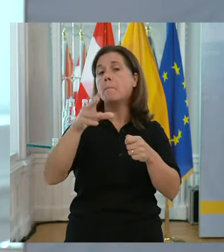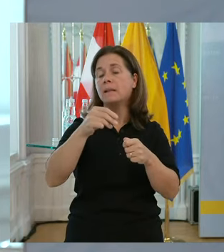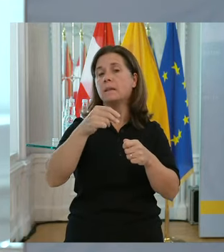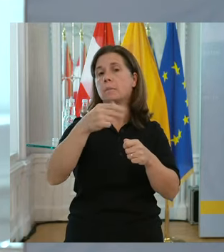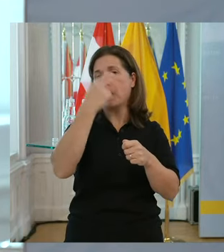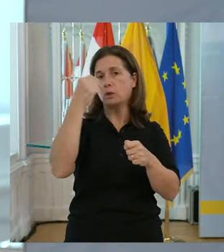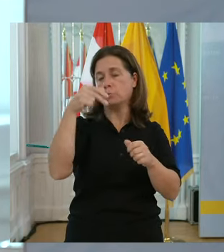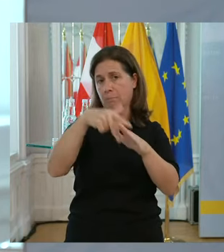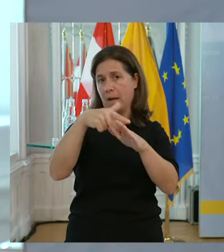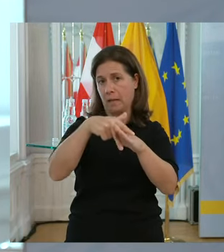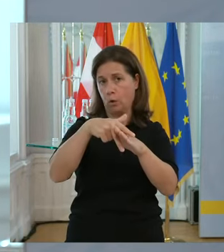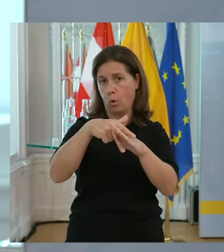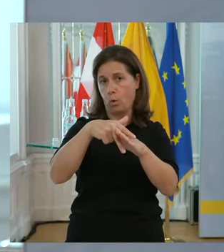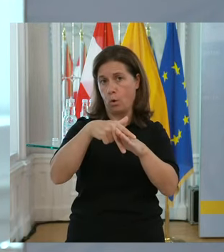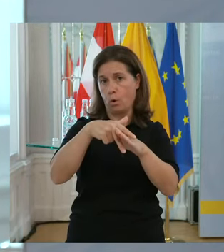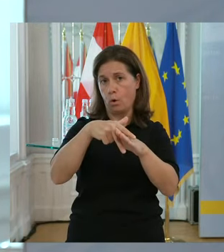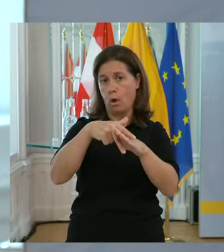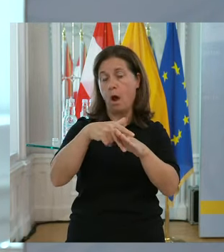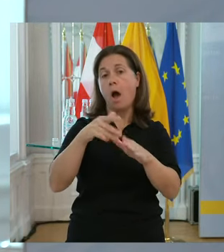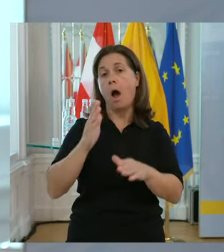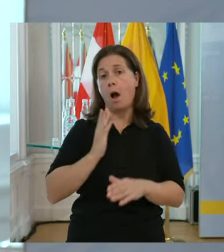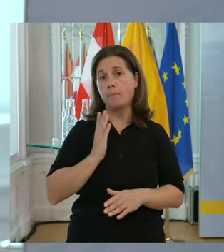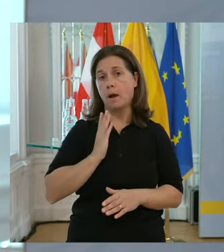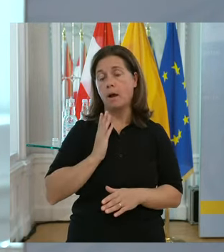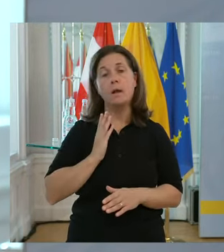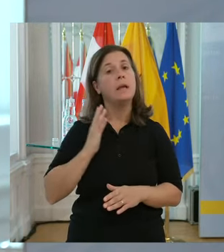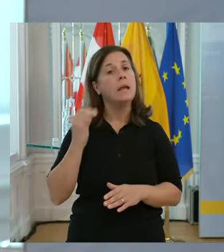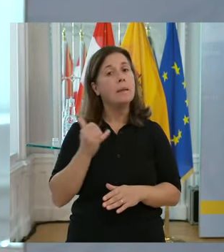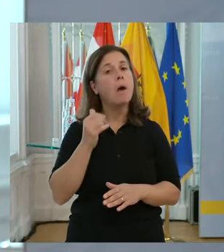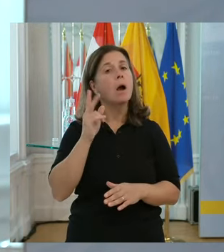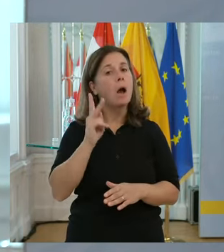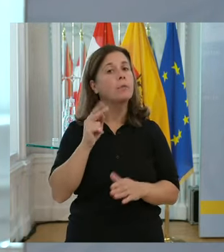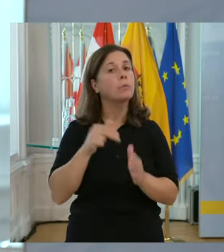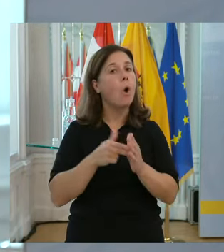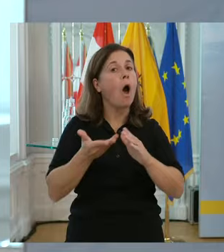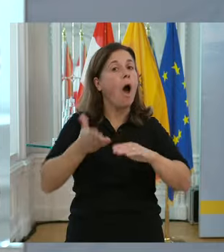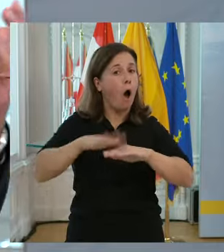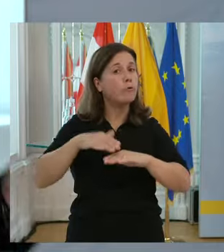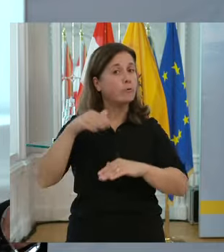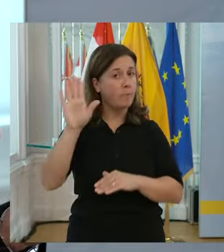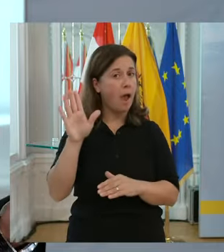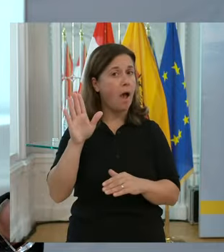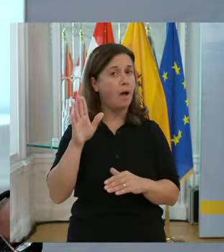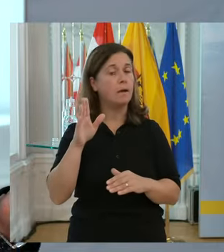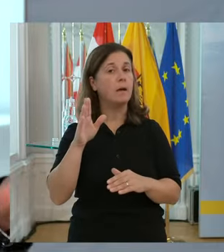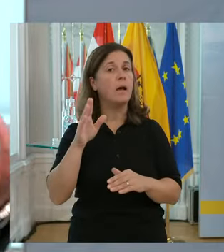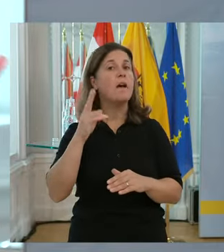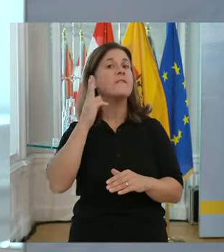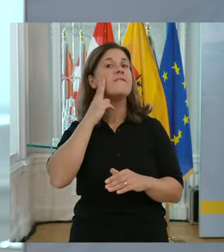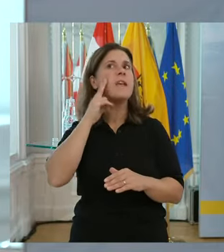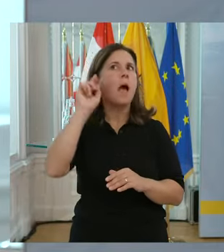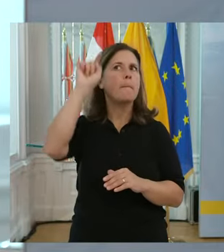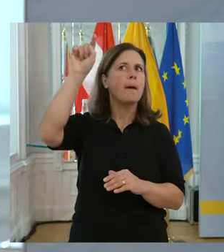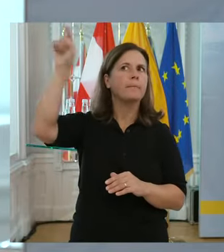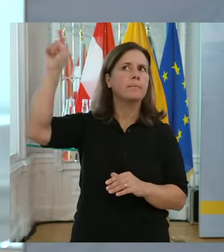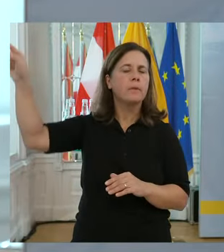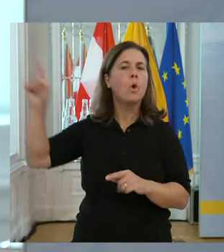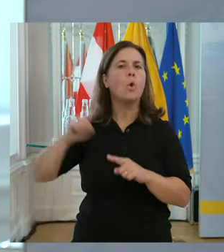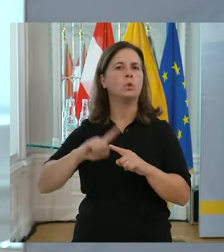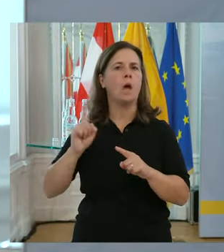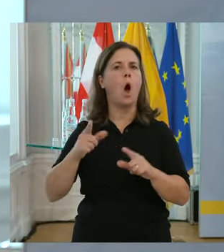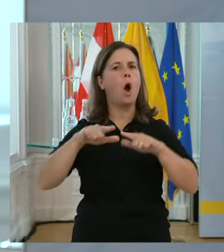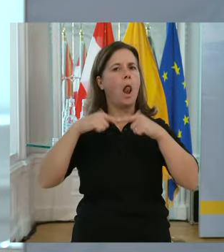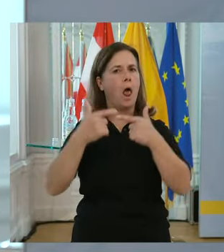betrifft. Aber es kann immer ein bisschen mehr sein bei den Betrieben draußen, aber auch beim